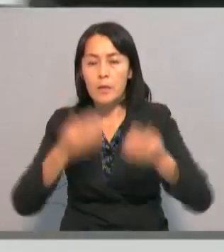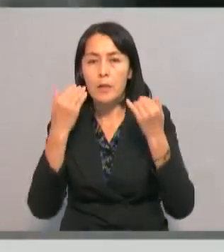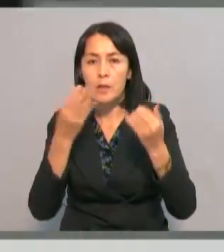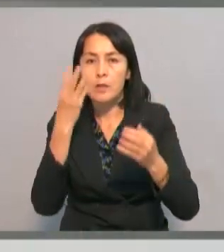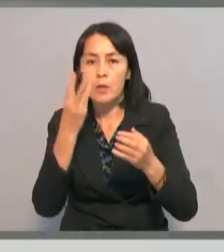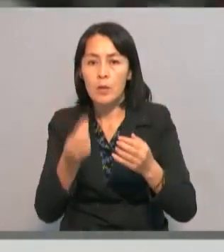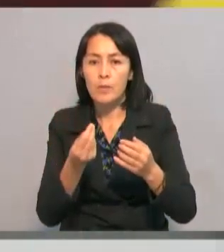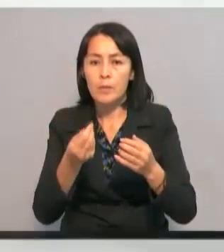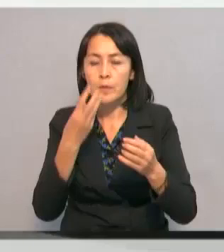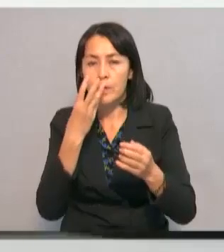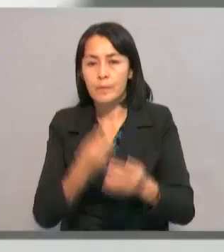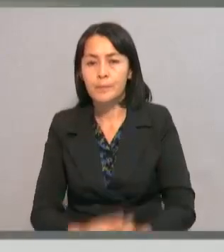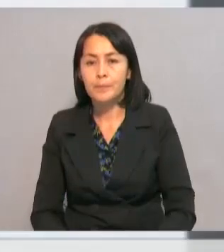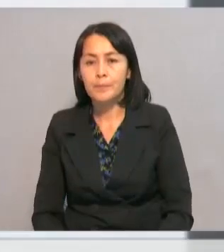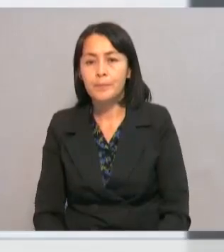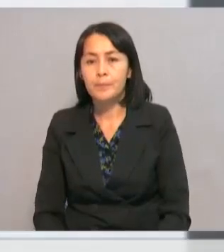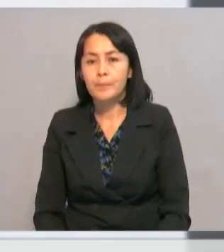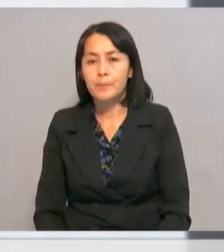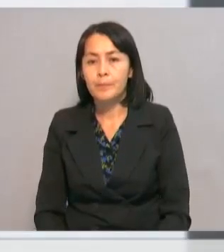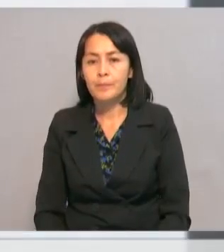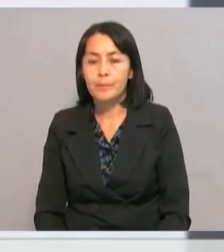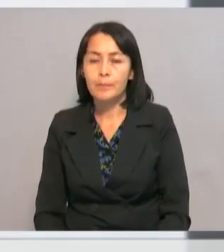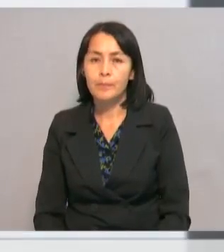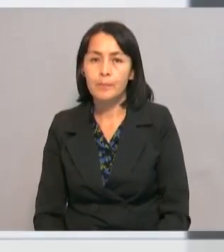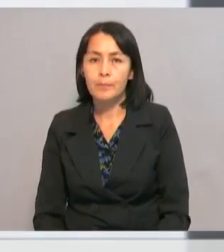на бюджет по арендным финансам.